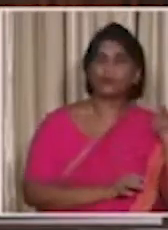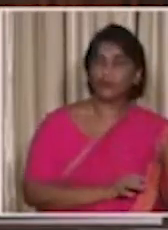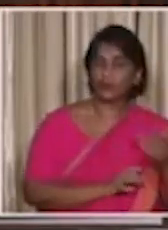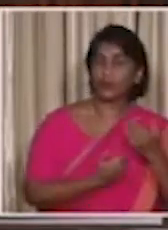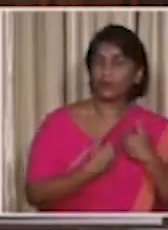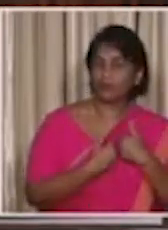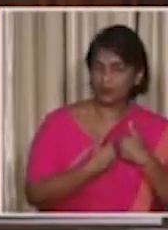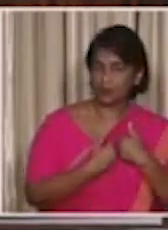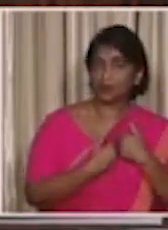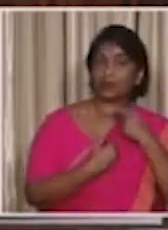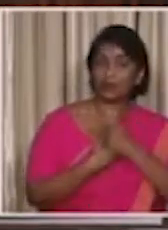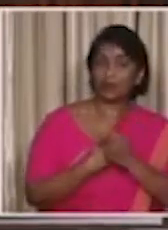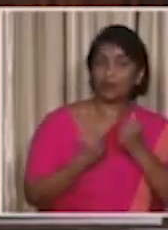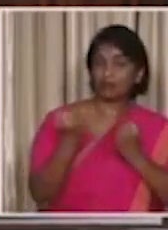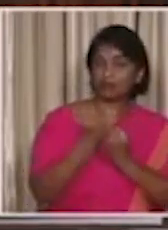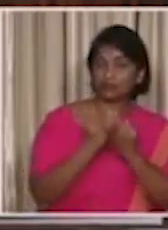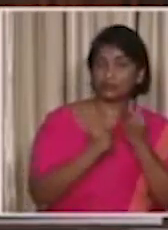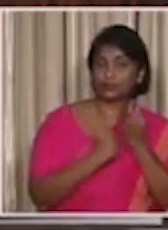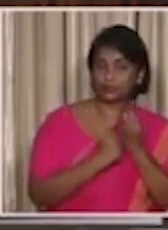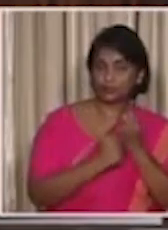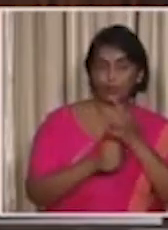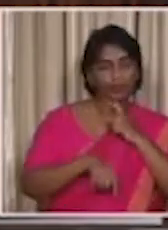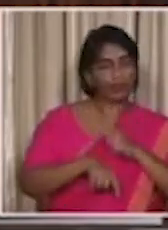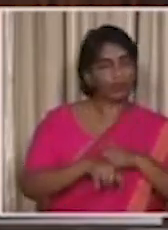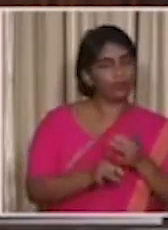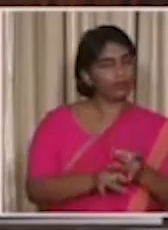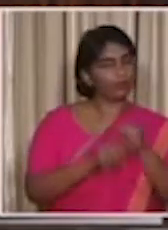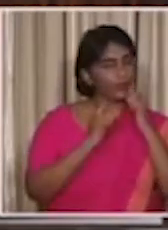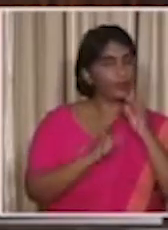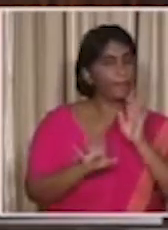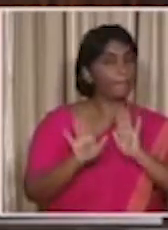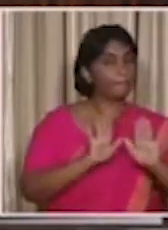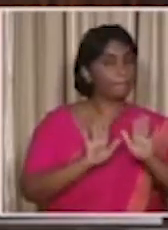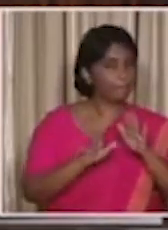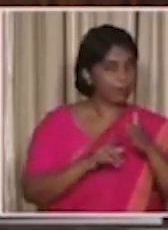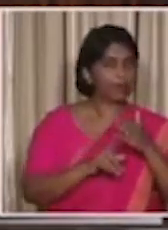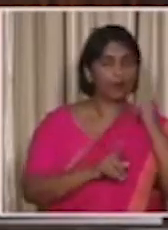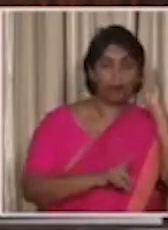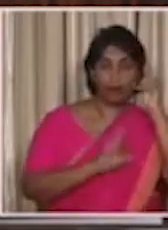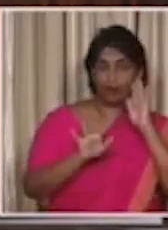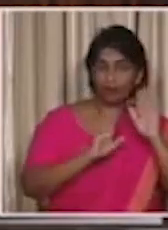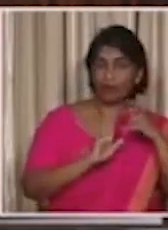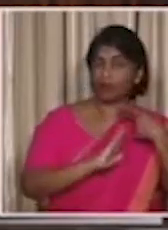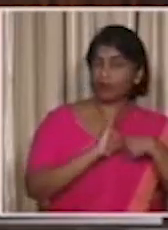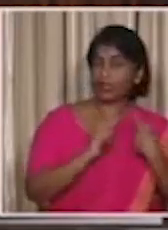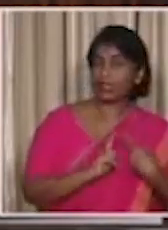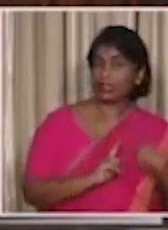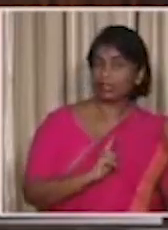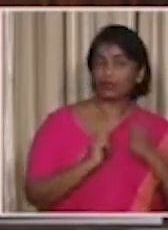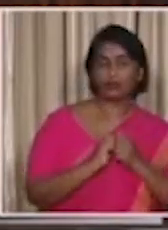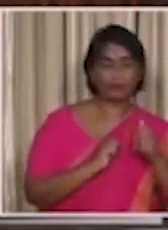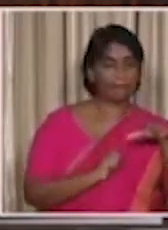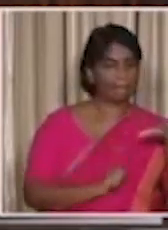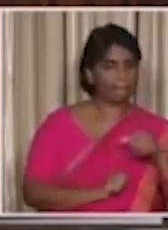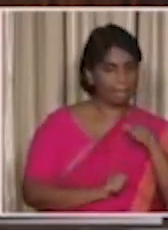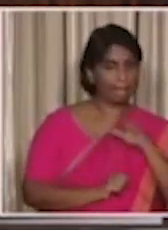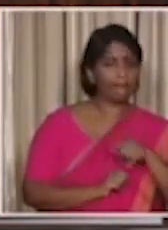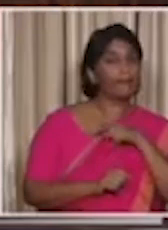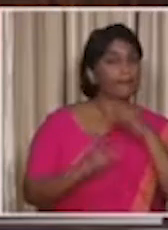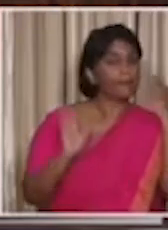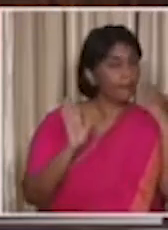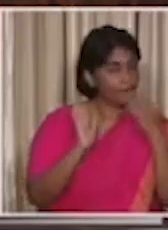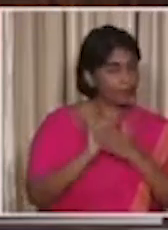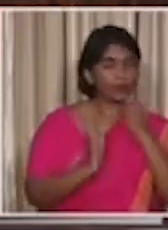අපි ඒ ආධාර මුදල් නිසි කළමනාකරණයකින් යුතුව රට උන්නතිය වෙනුවෙන් භාවිතා කළ යුතුයි. මේ